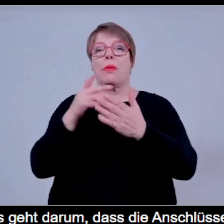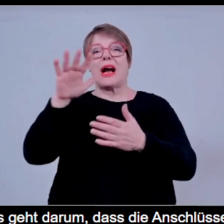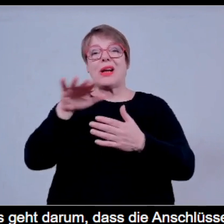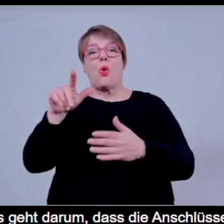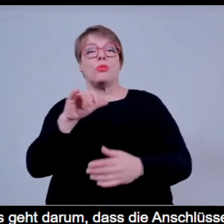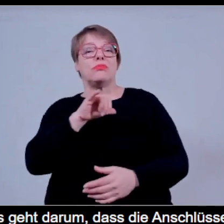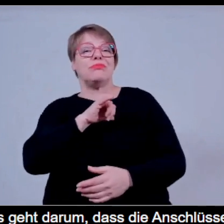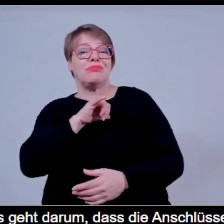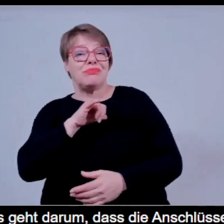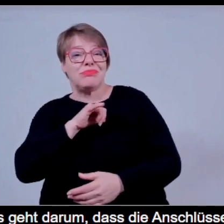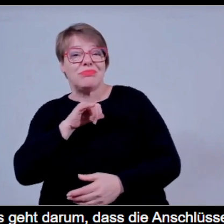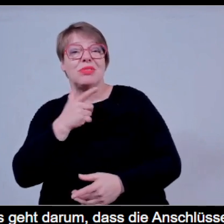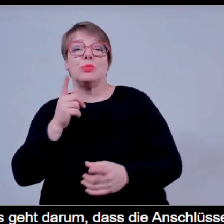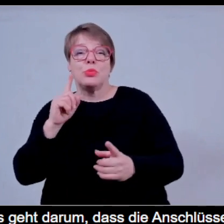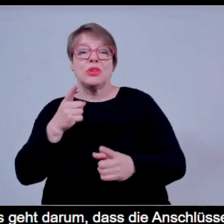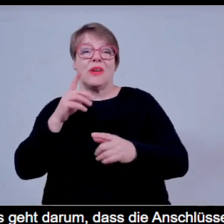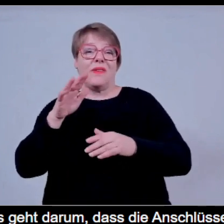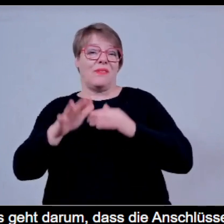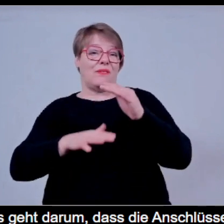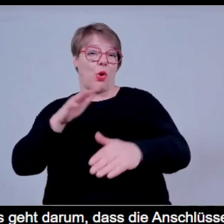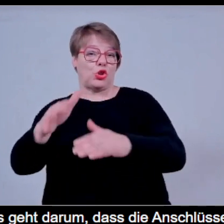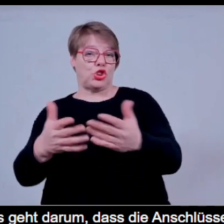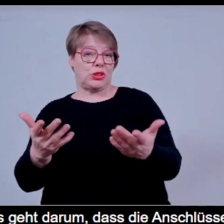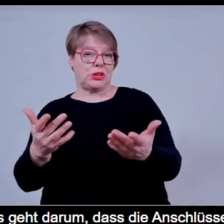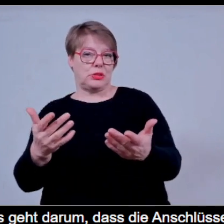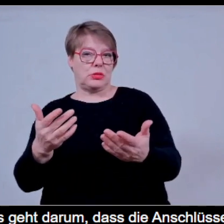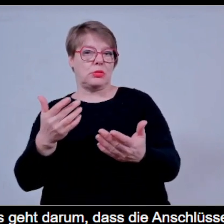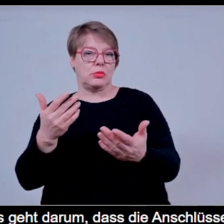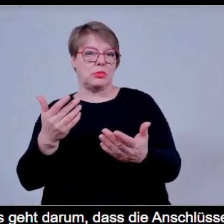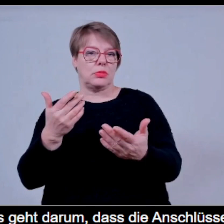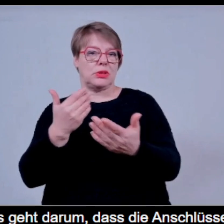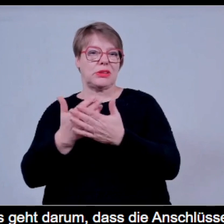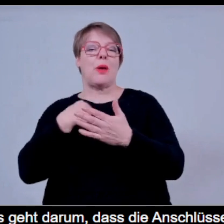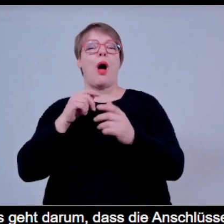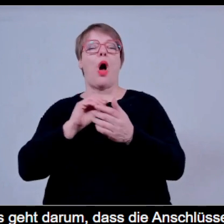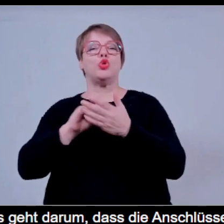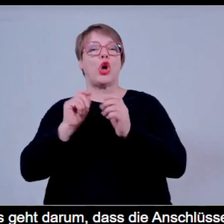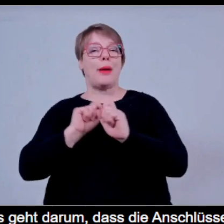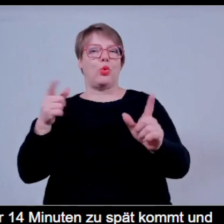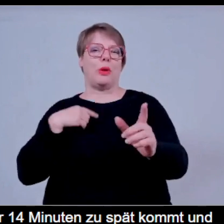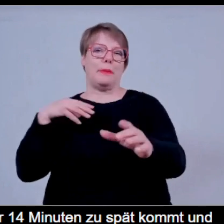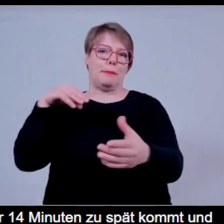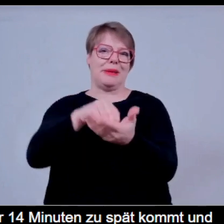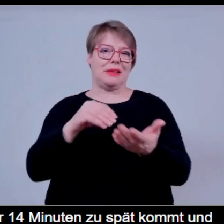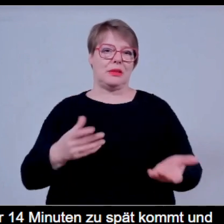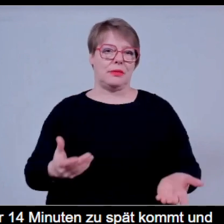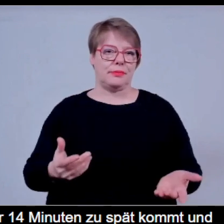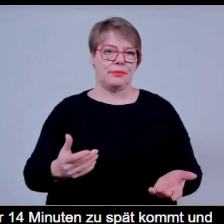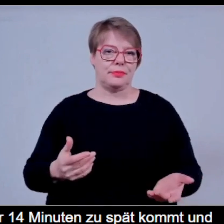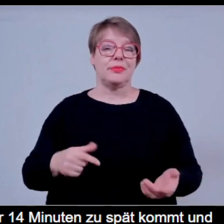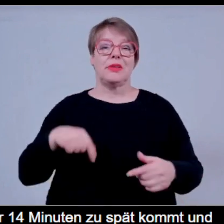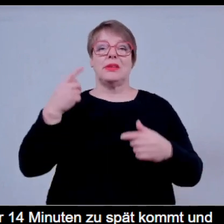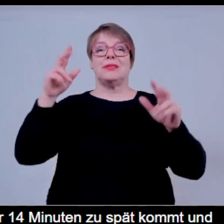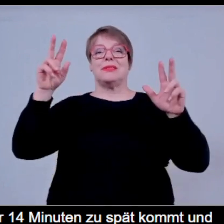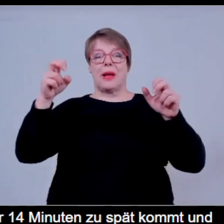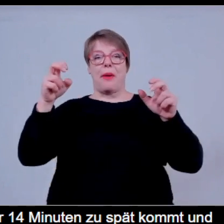dabei spielt das Thema der Baustoff Holz natürlich auch eine wesentliche Rolle. Wir haben heute einen attraktiven Preis für Bauherren auf den Weg